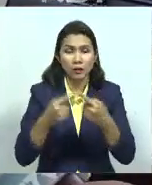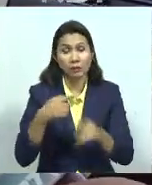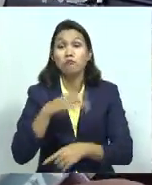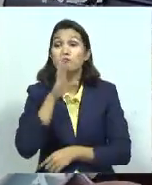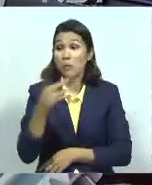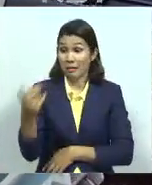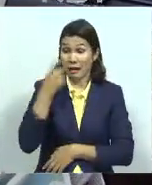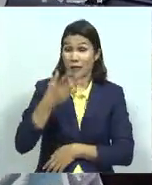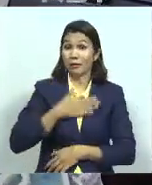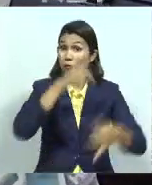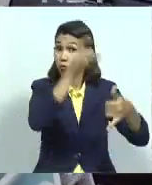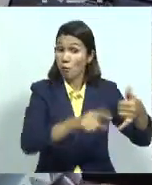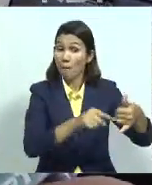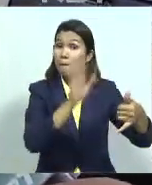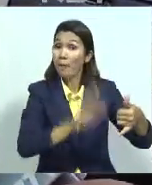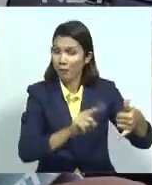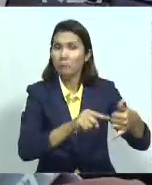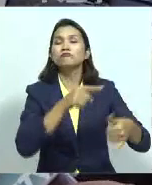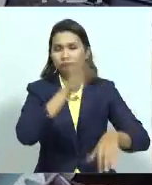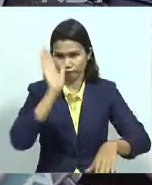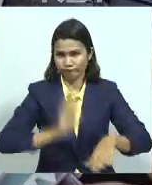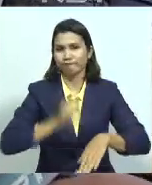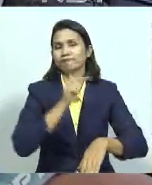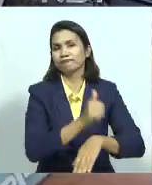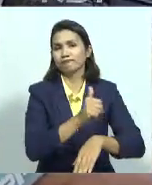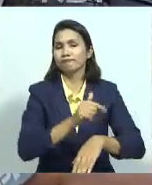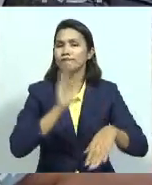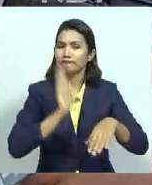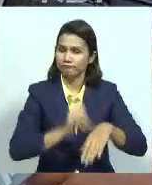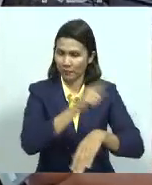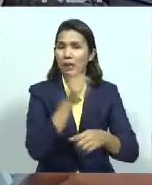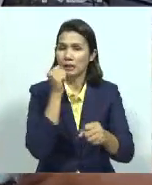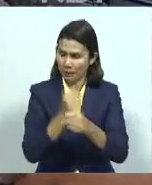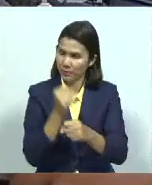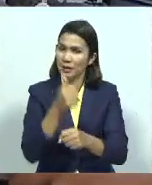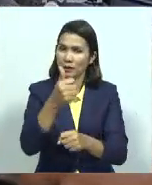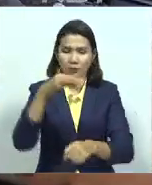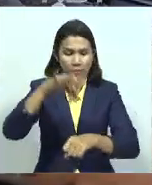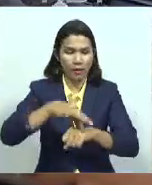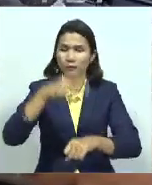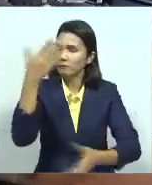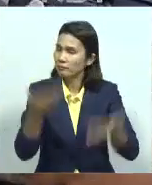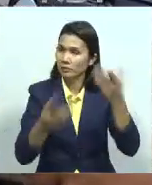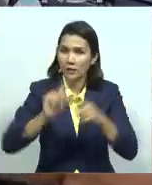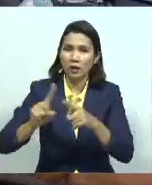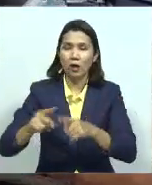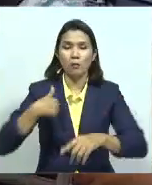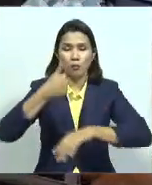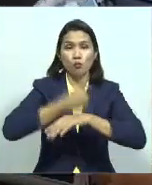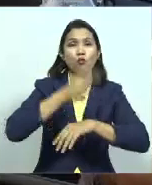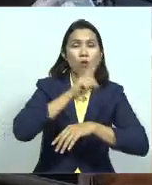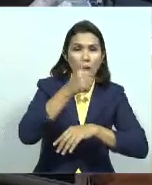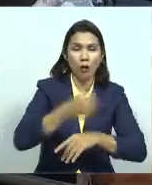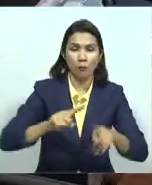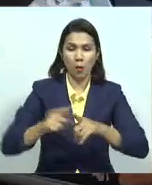ไรผมตอบได้ท่านเป็นคนมีความสามารถที่จะทำงานได้ดีไม่ว่าตำแหน่งใดทั้งสิ้นเป็นผู้ว่าการจังหวัดเป็นรอง